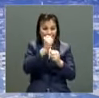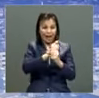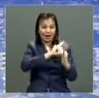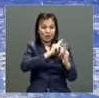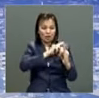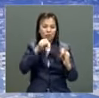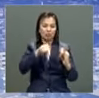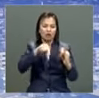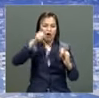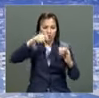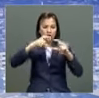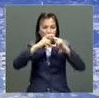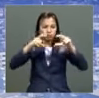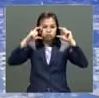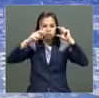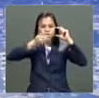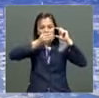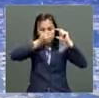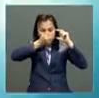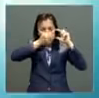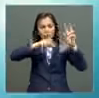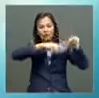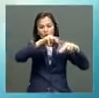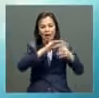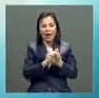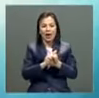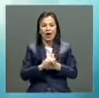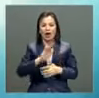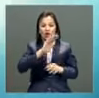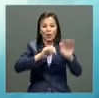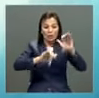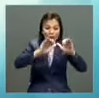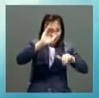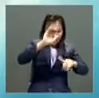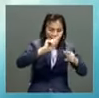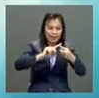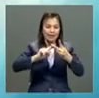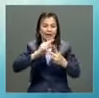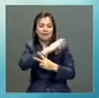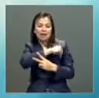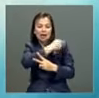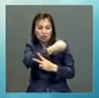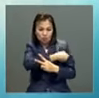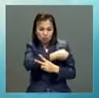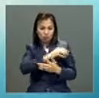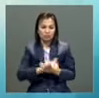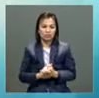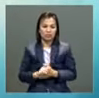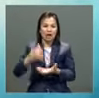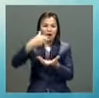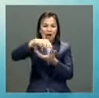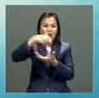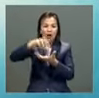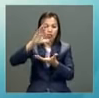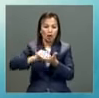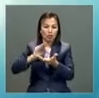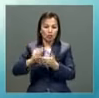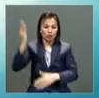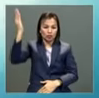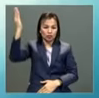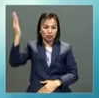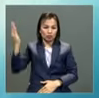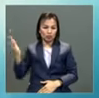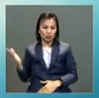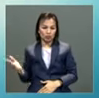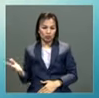องโดยทางมหาดไทยก็ต้องใช้ฝ่ายทางของทางสาธารณสุขก็ต้องใช้นะครับผมก็เอามารายงานโดยเร็วครับนี่ฮะเป็นกราฟสะ